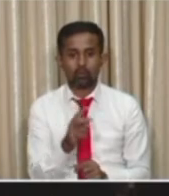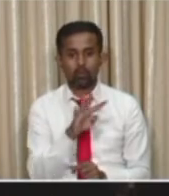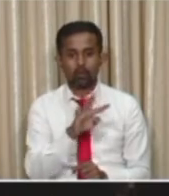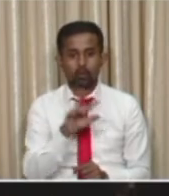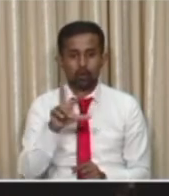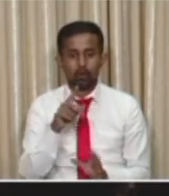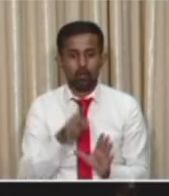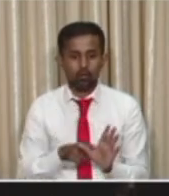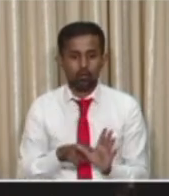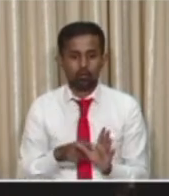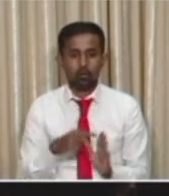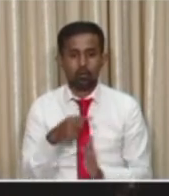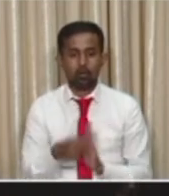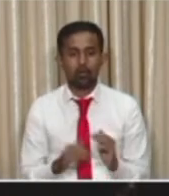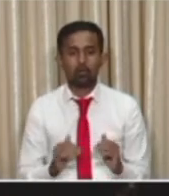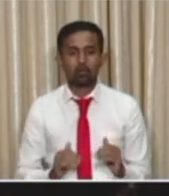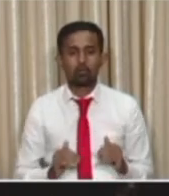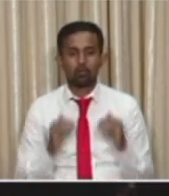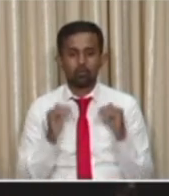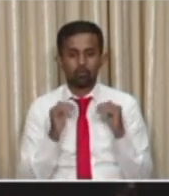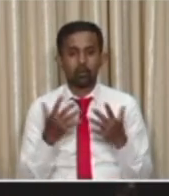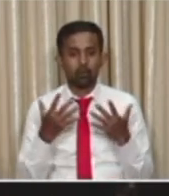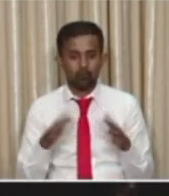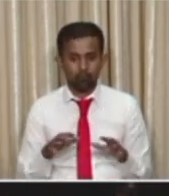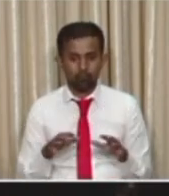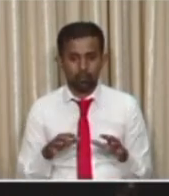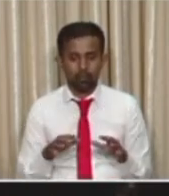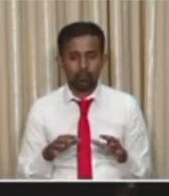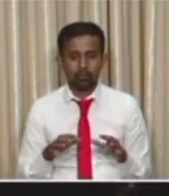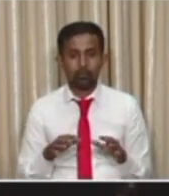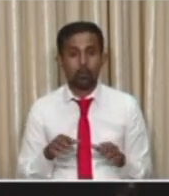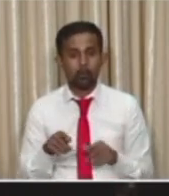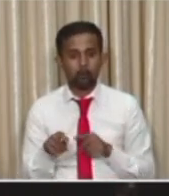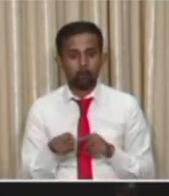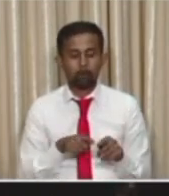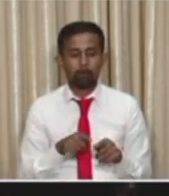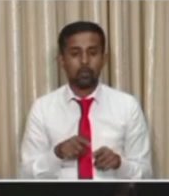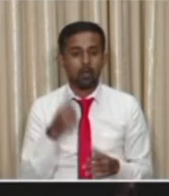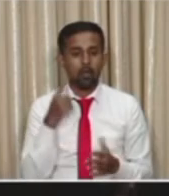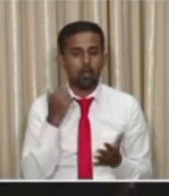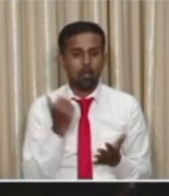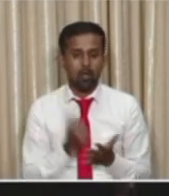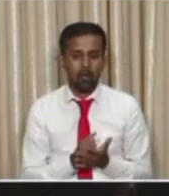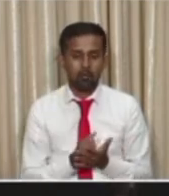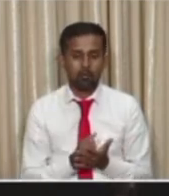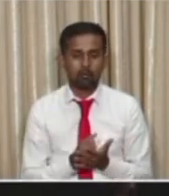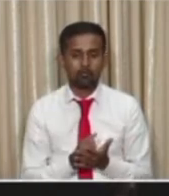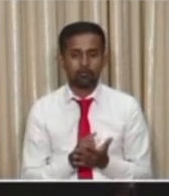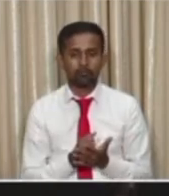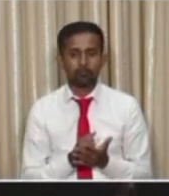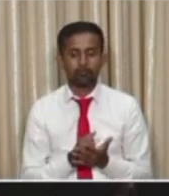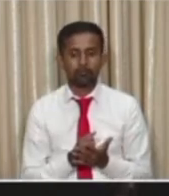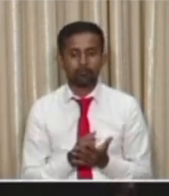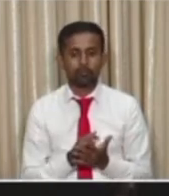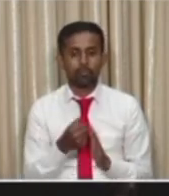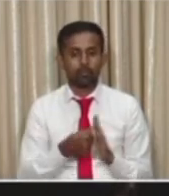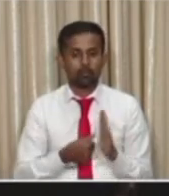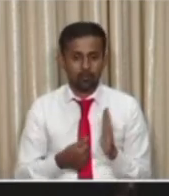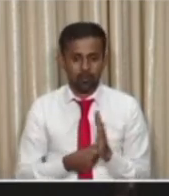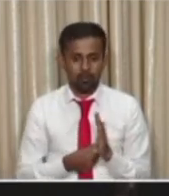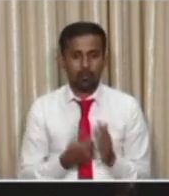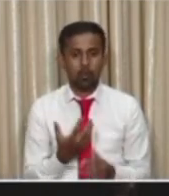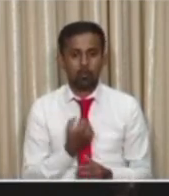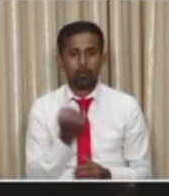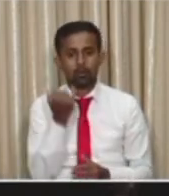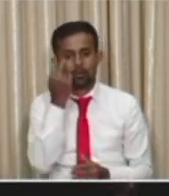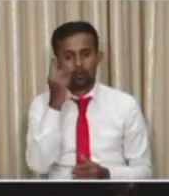வகுக்கிற போது சில இறுக்கமான விடயங்களை கொண்டு வருகிற போது இந்த இறுக்கமான சட்டங்கள் இந்த நாட்டிற்கு தேவை என்பதை மக்கள் உணர்ந்து கொண்டே ஆக வேண்டும். நாங்கள் சிங்கப்பூரை பார்க்கின்றோம், மலேசியா